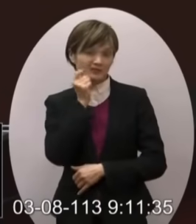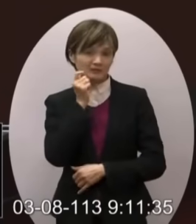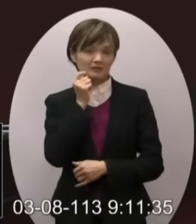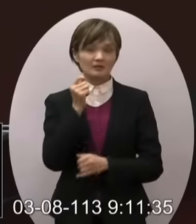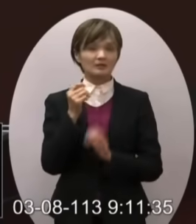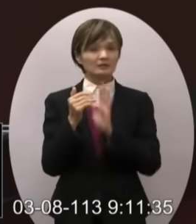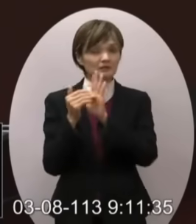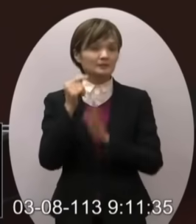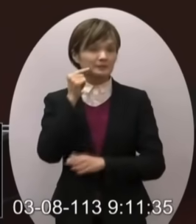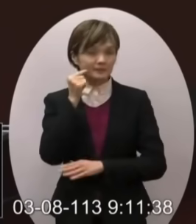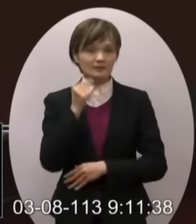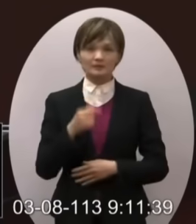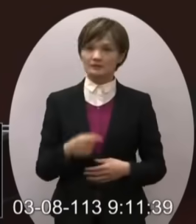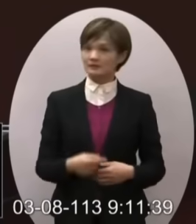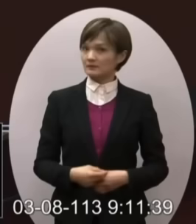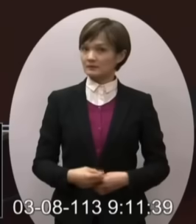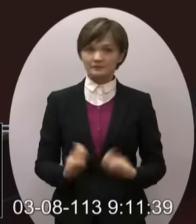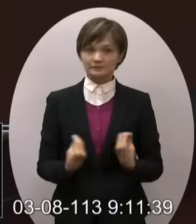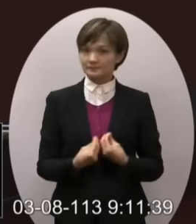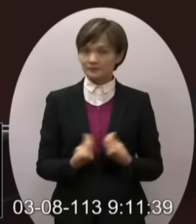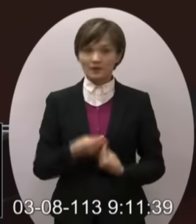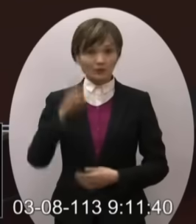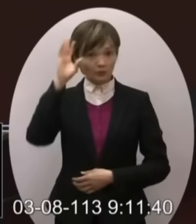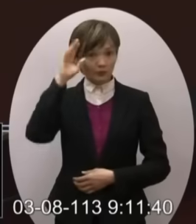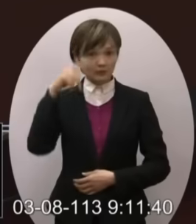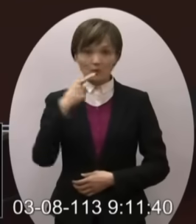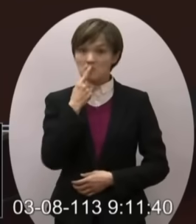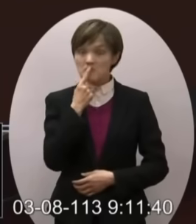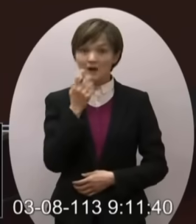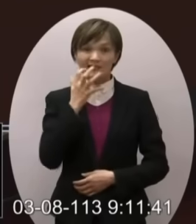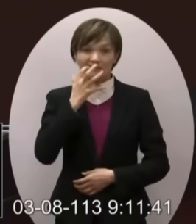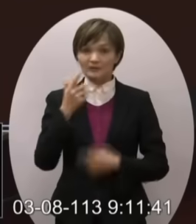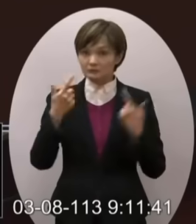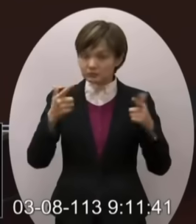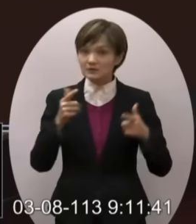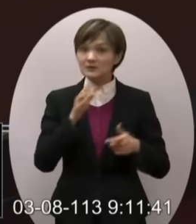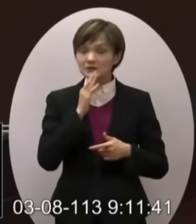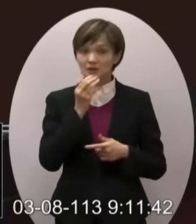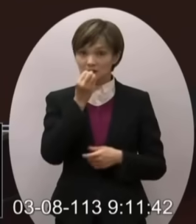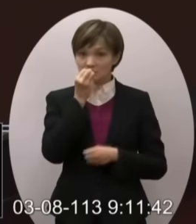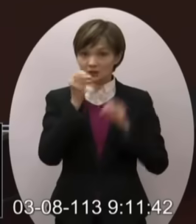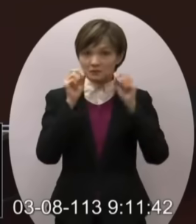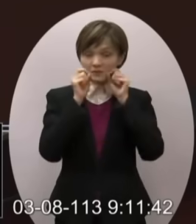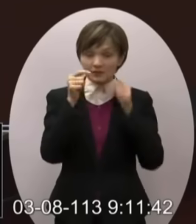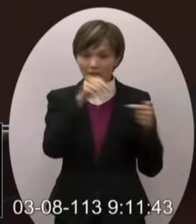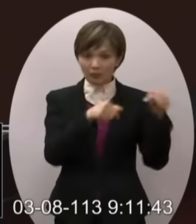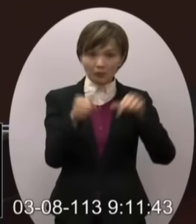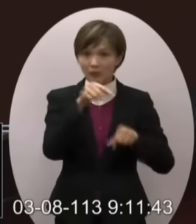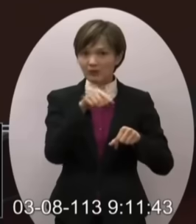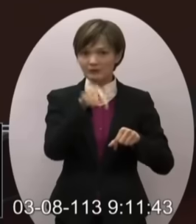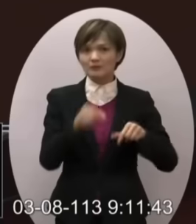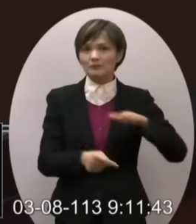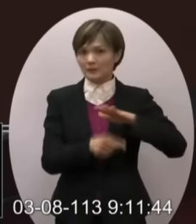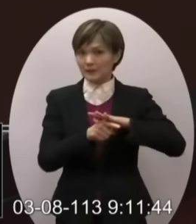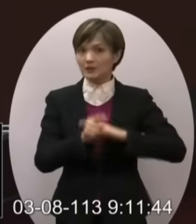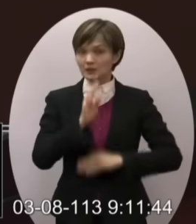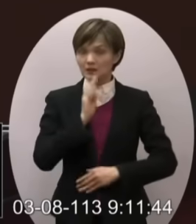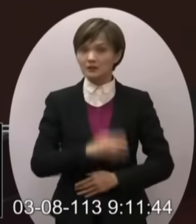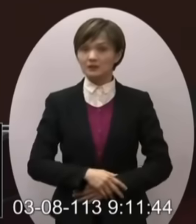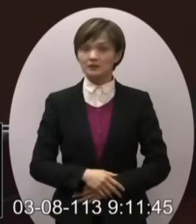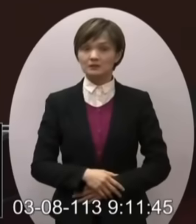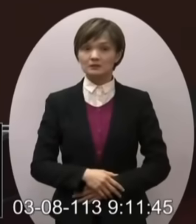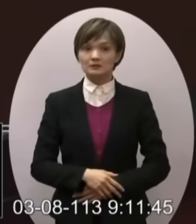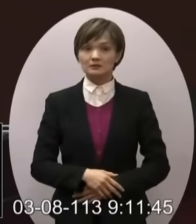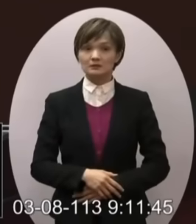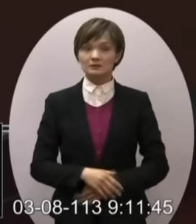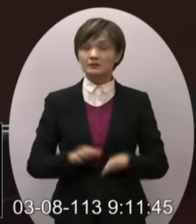了解一下，苏丹红并不是辣，它是食品添加物，而且是非法添加物。也因此，